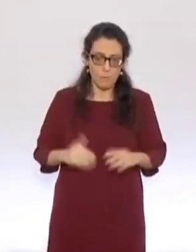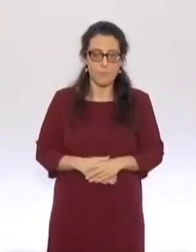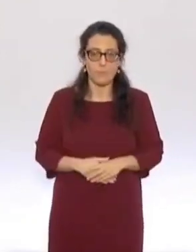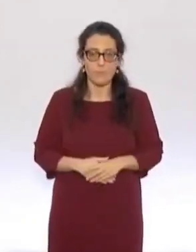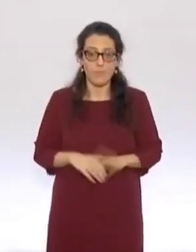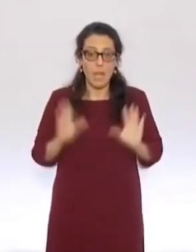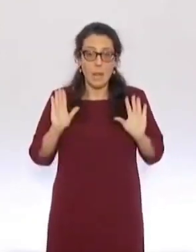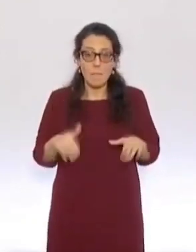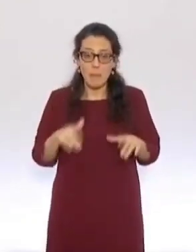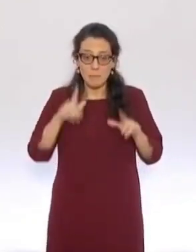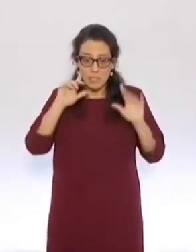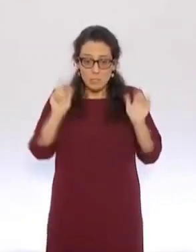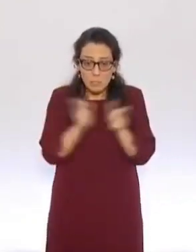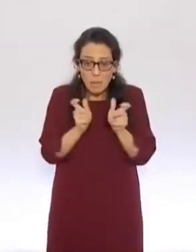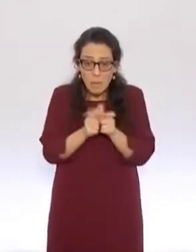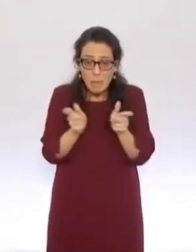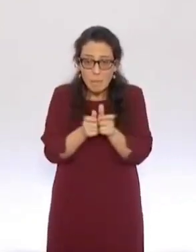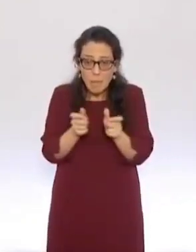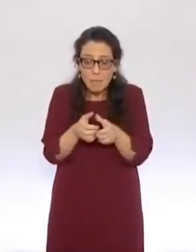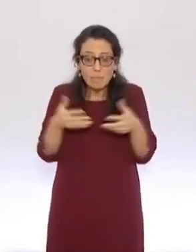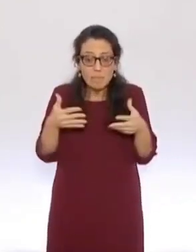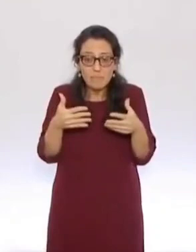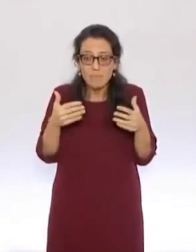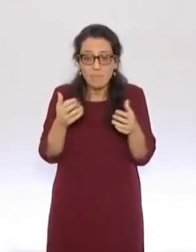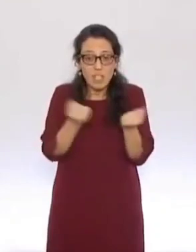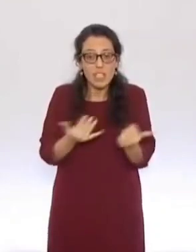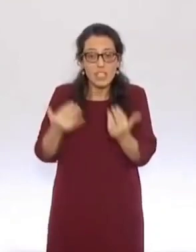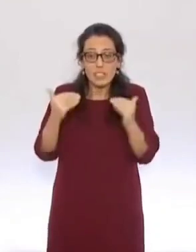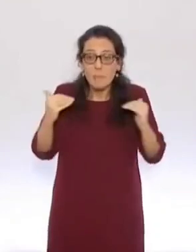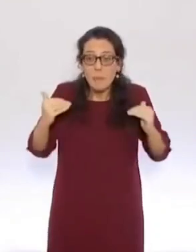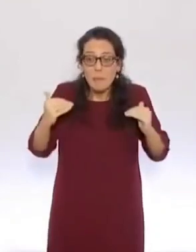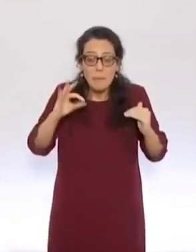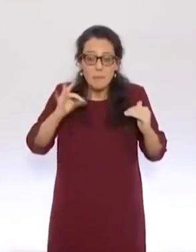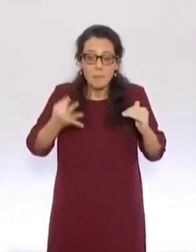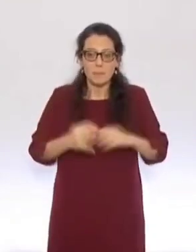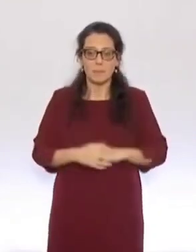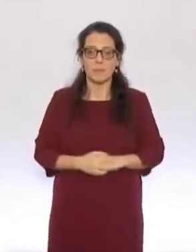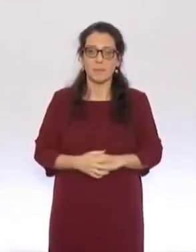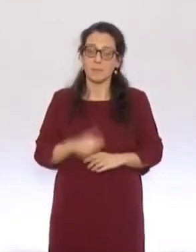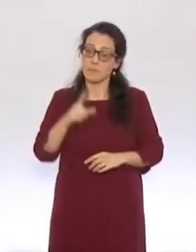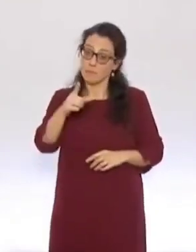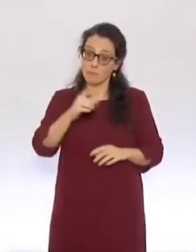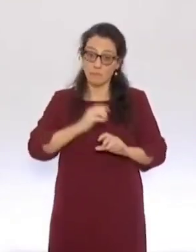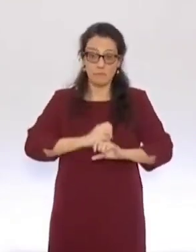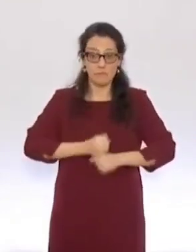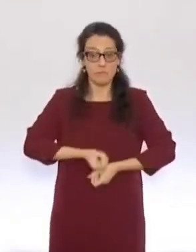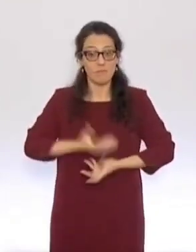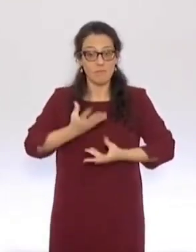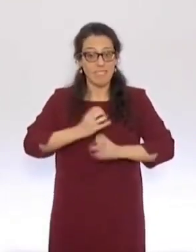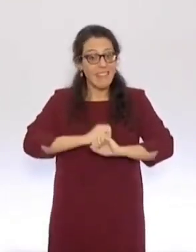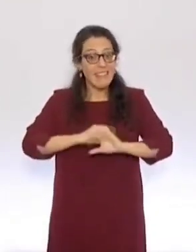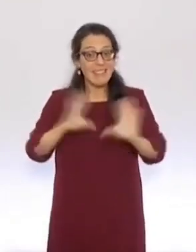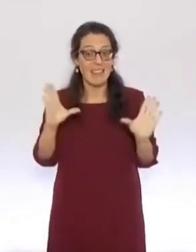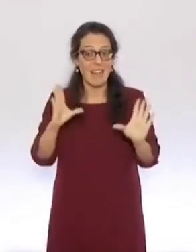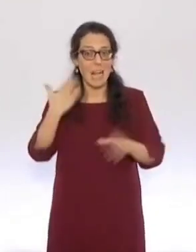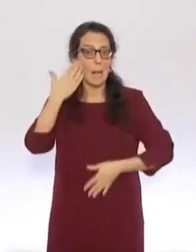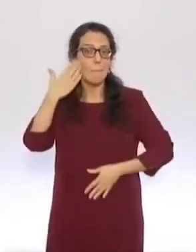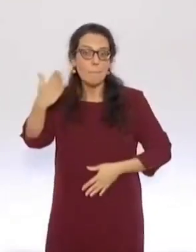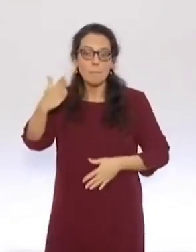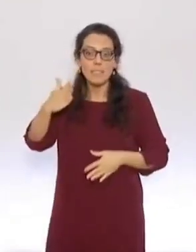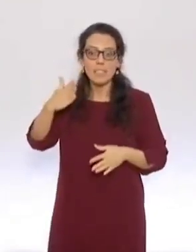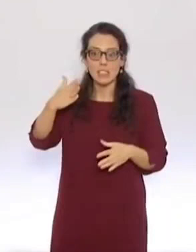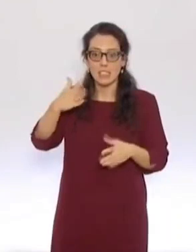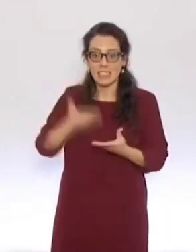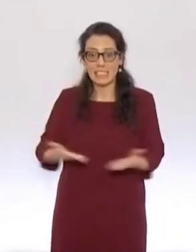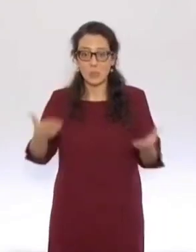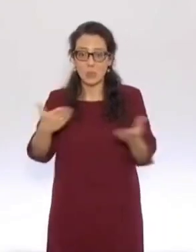dépistons toujours autant vous disant cela je faisais être clair si nous y sommes contraints en